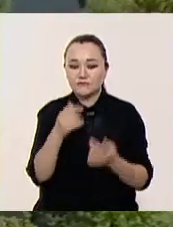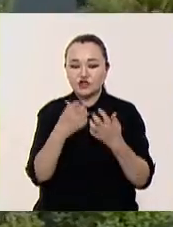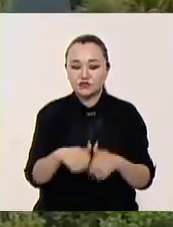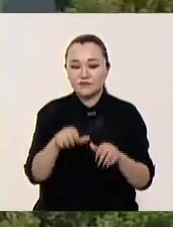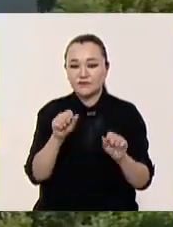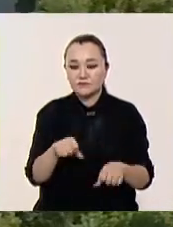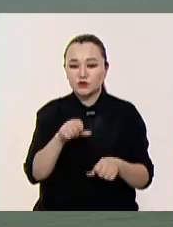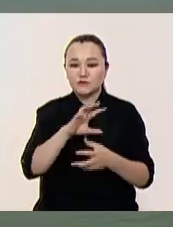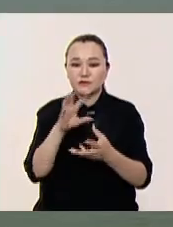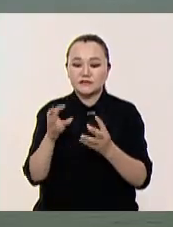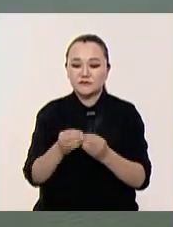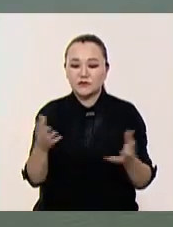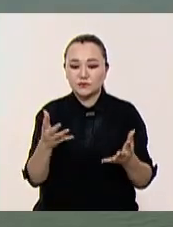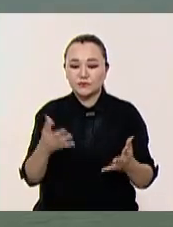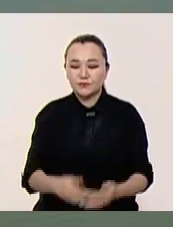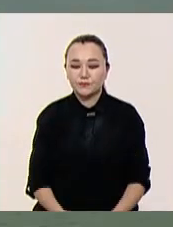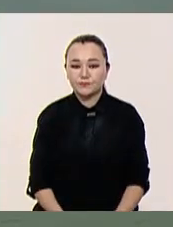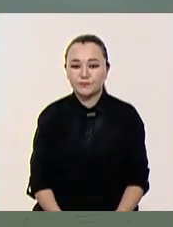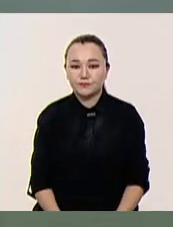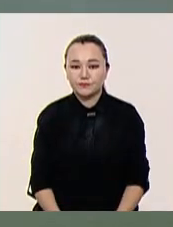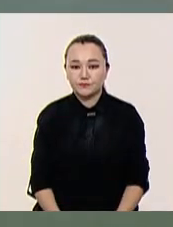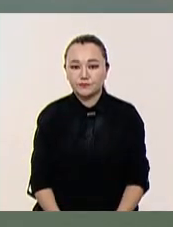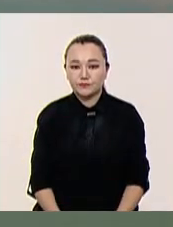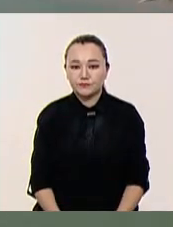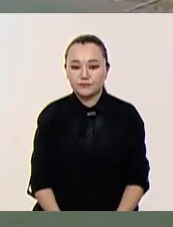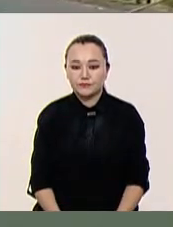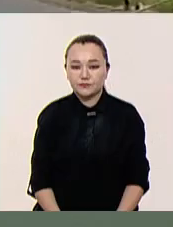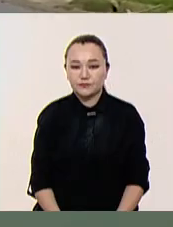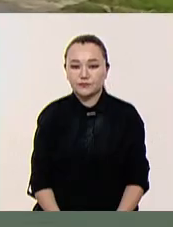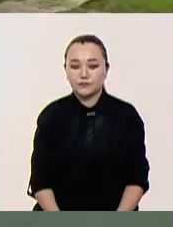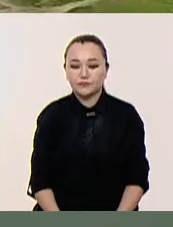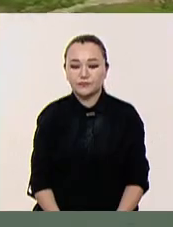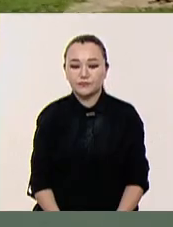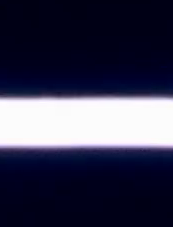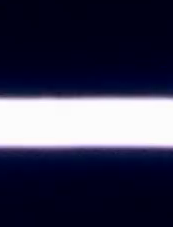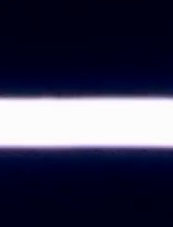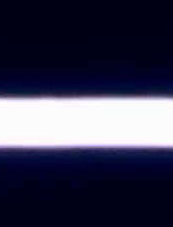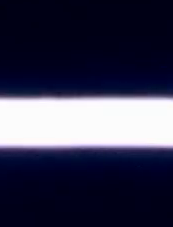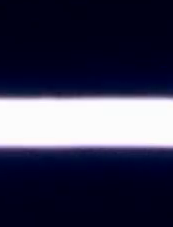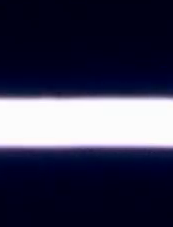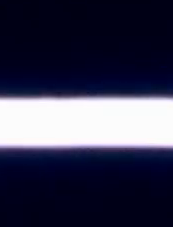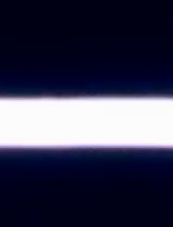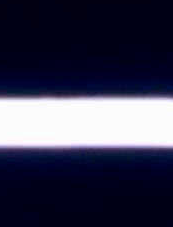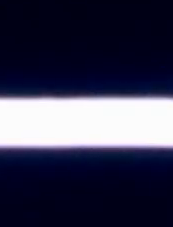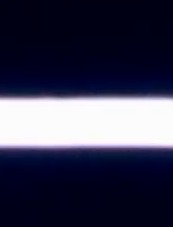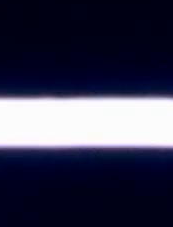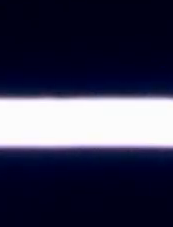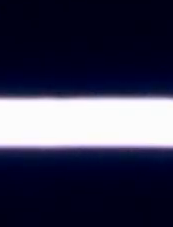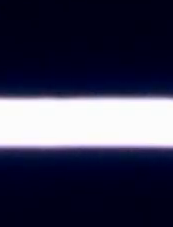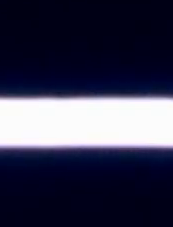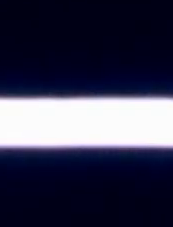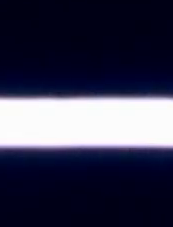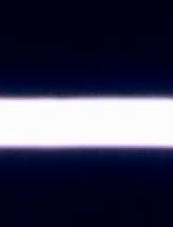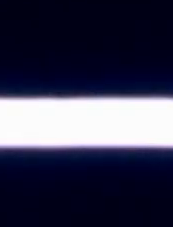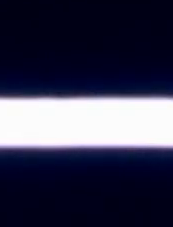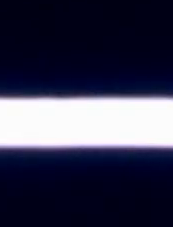просчитать возможные последствия. Евгения Мягченко, Аман Баймбет, Информбюро, Павлодарская область. Будьте в курсе всех событий,